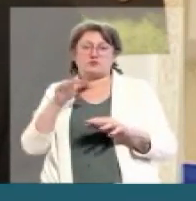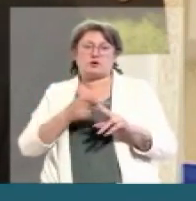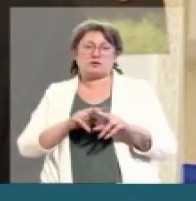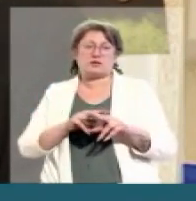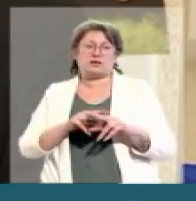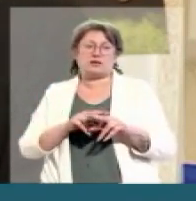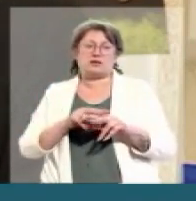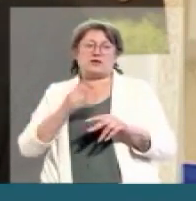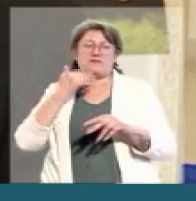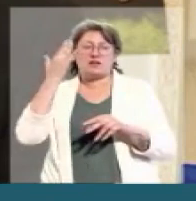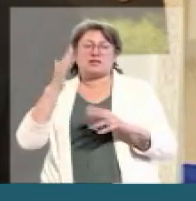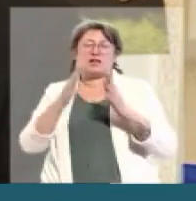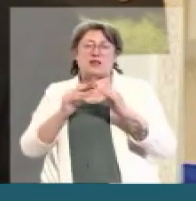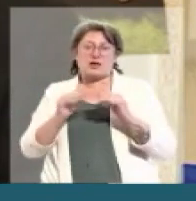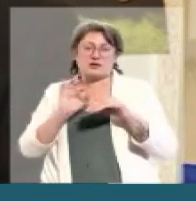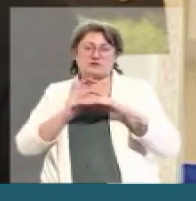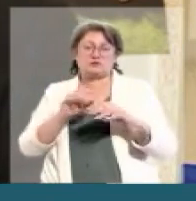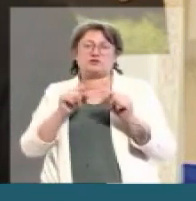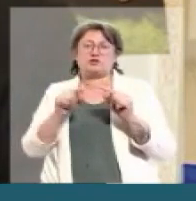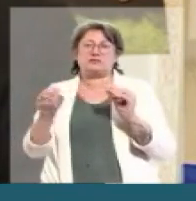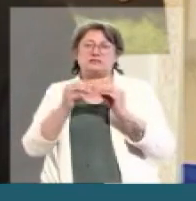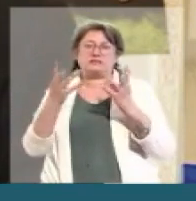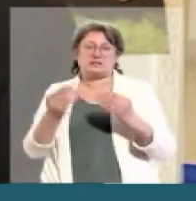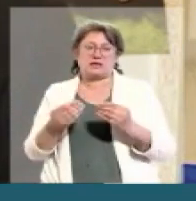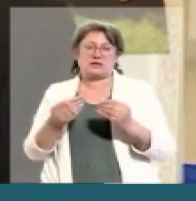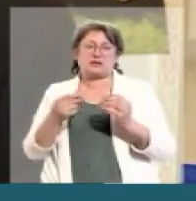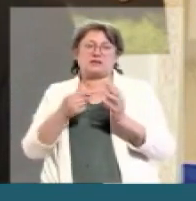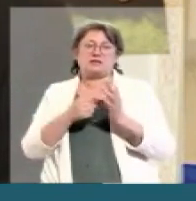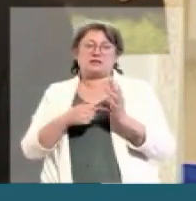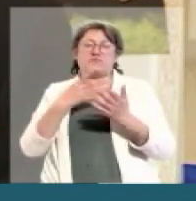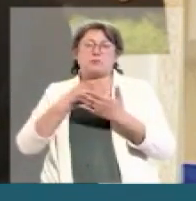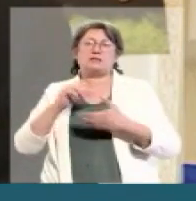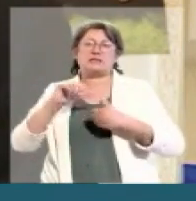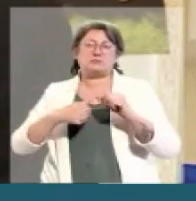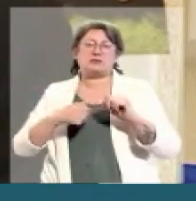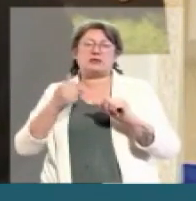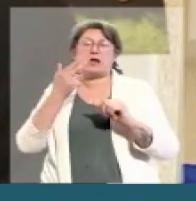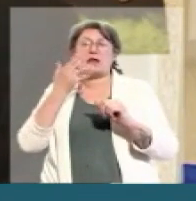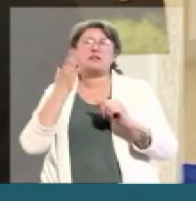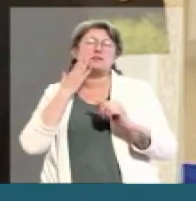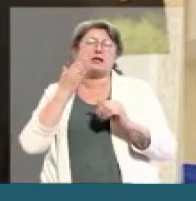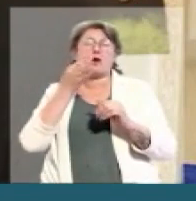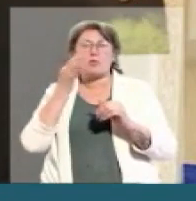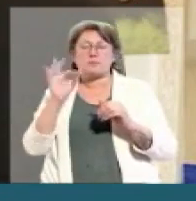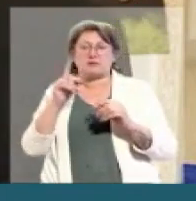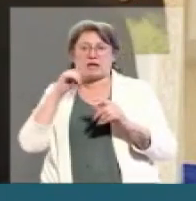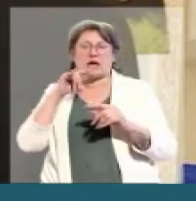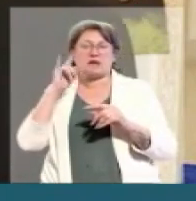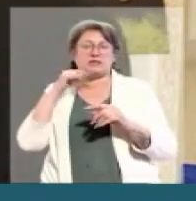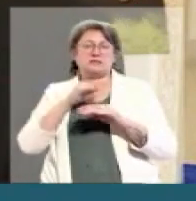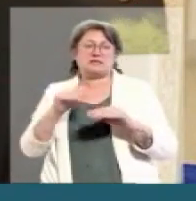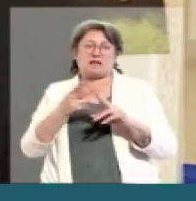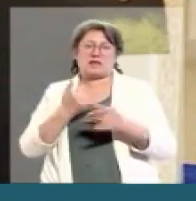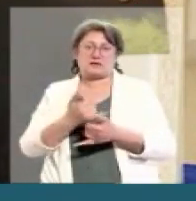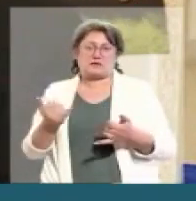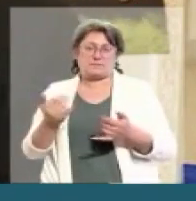проводят летний лагерь в течение 10 дней, где делятся уже своими традициями, навыки и понимают, что казахстанская идентичность – это в первую